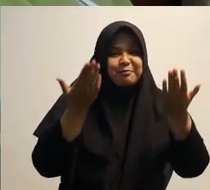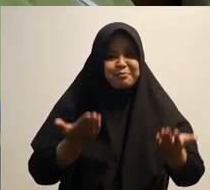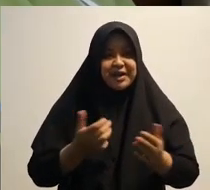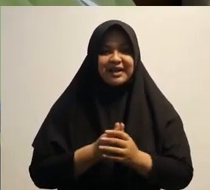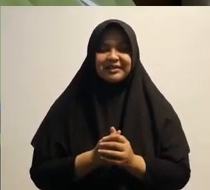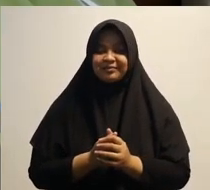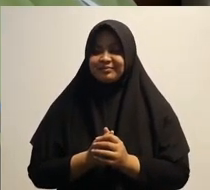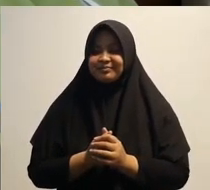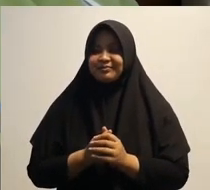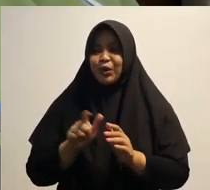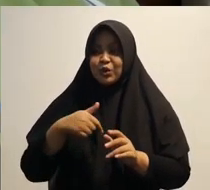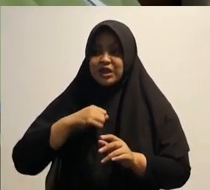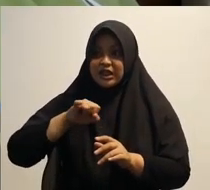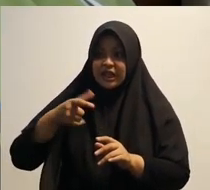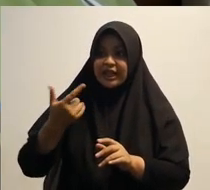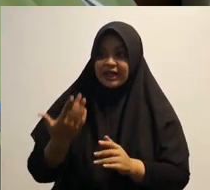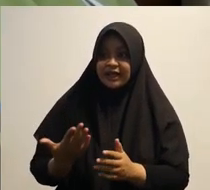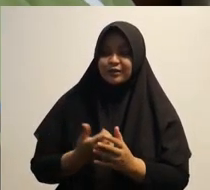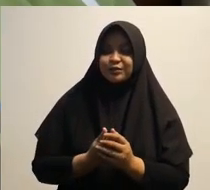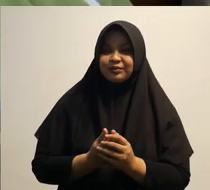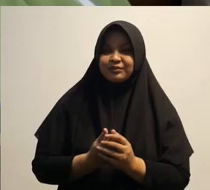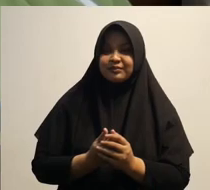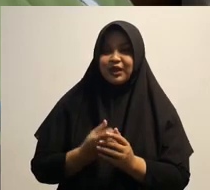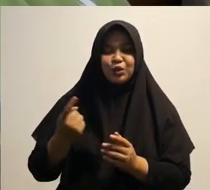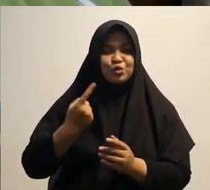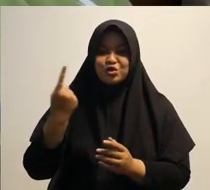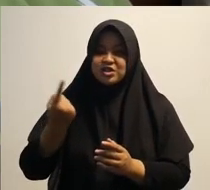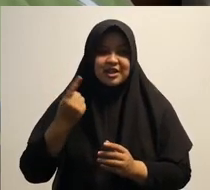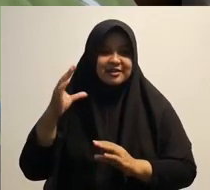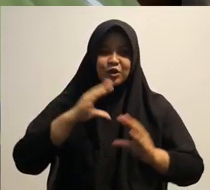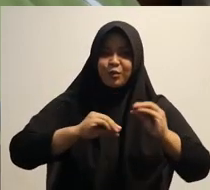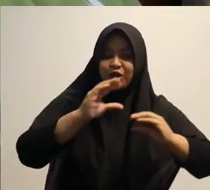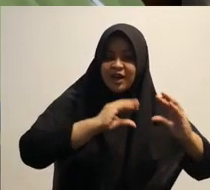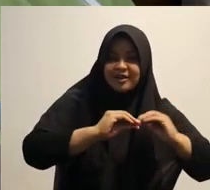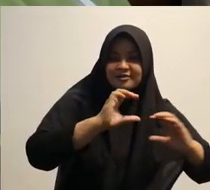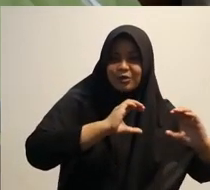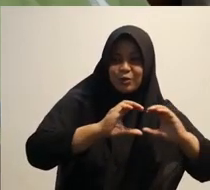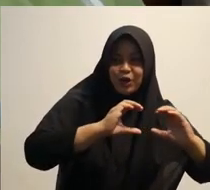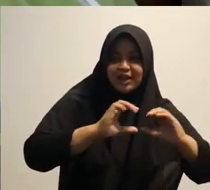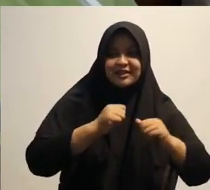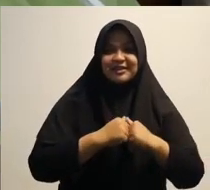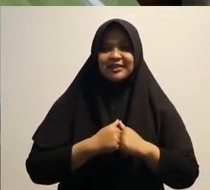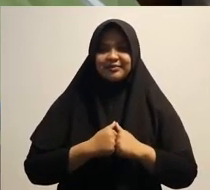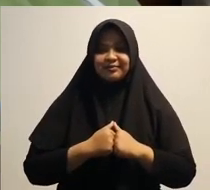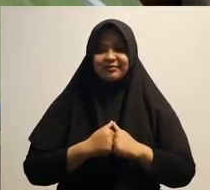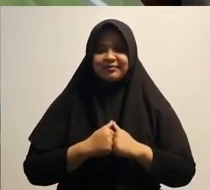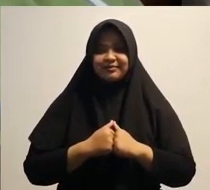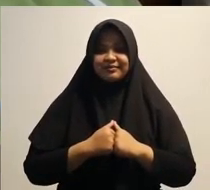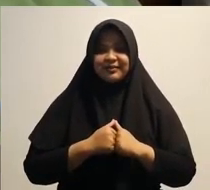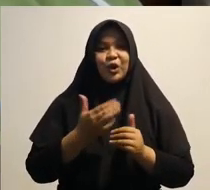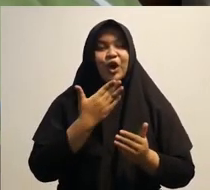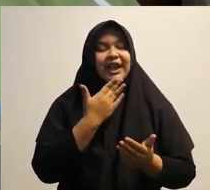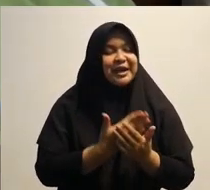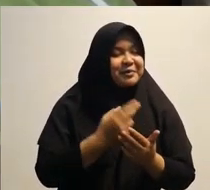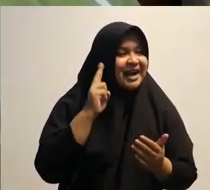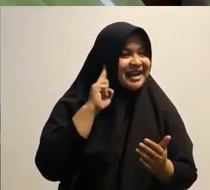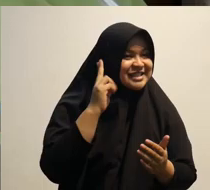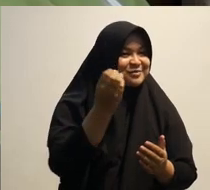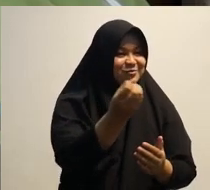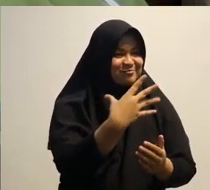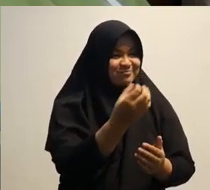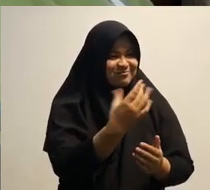satu percontohan yang paling intensif memang di sini. Makanya Mbak tanya Kak Isek sini. Oh iya, iya. Makasih ya Bu,